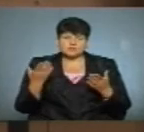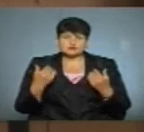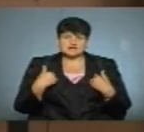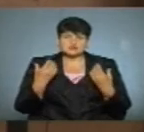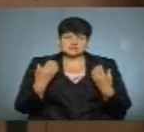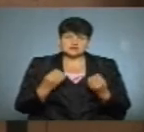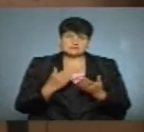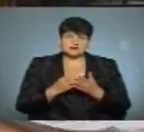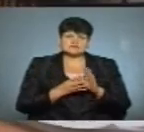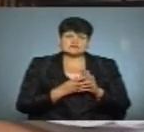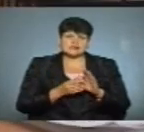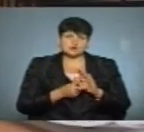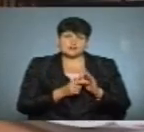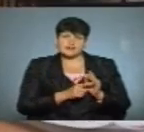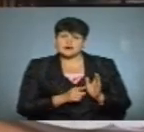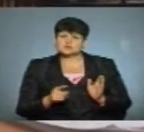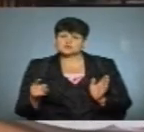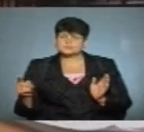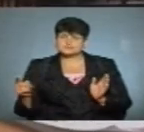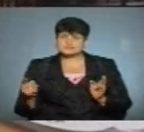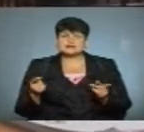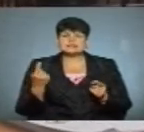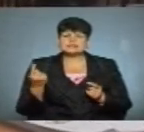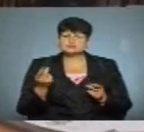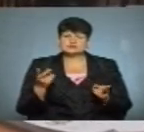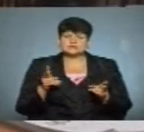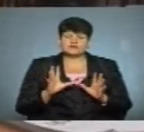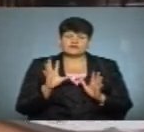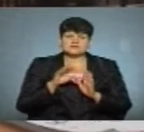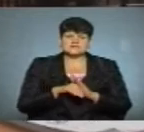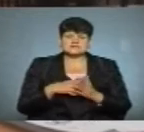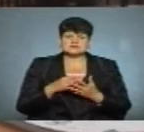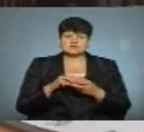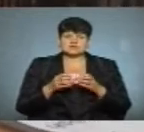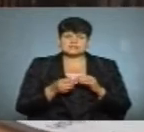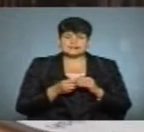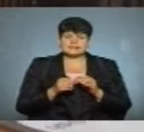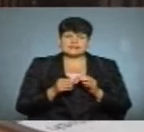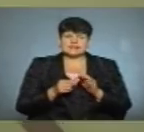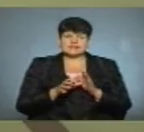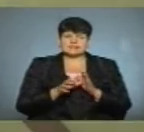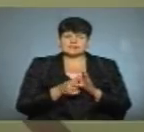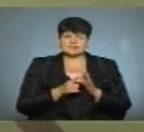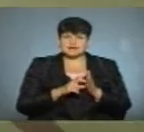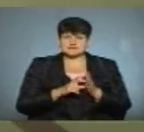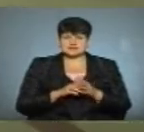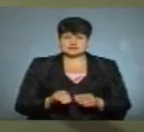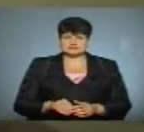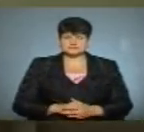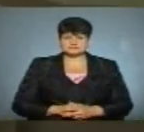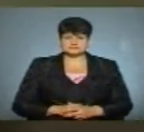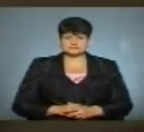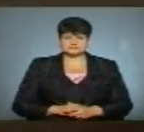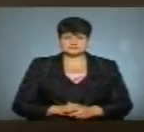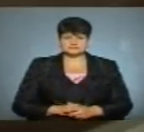від 9 класу. Єдине, що мені залишилося, це внести усі свої результати в електронний кабінет. Марія Котенко, Оксана